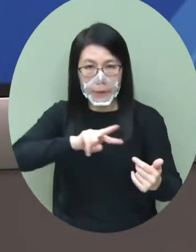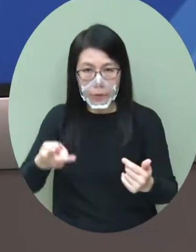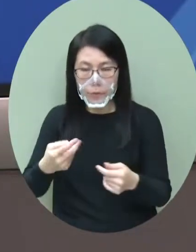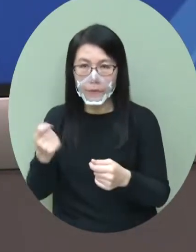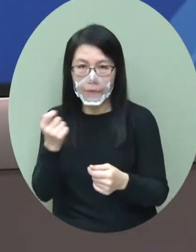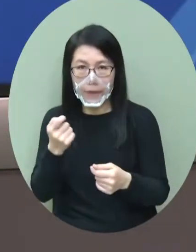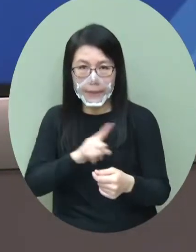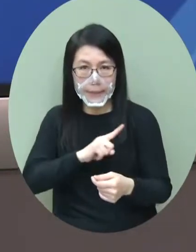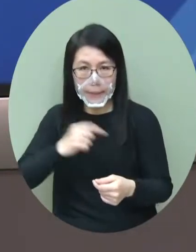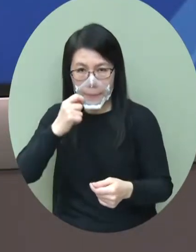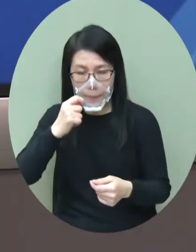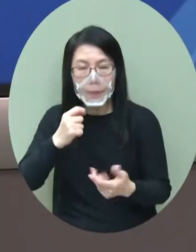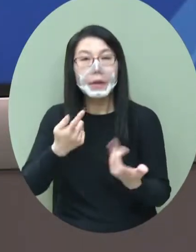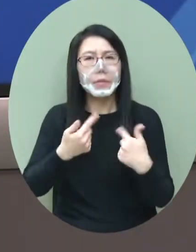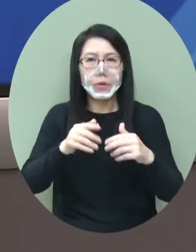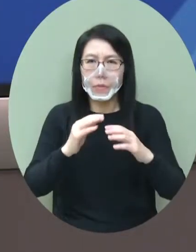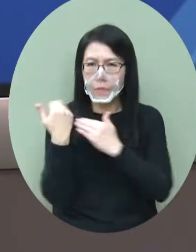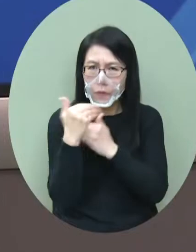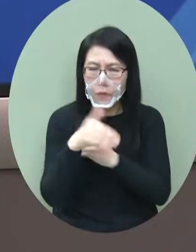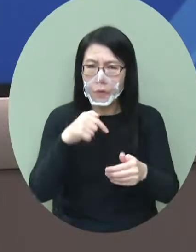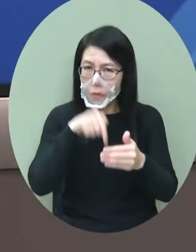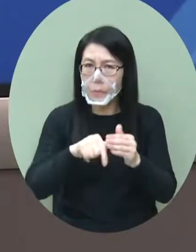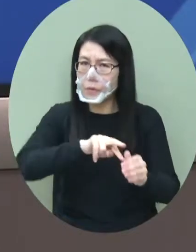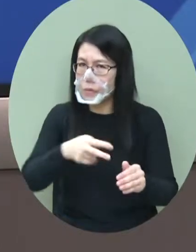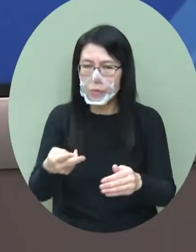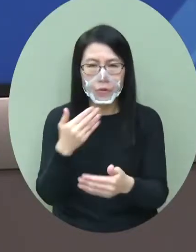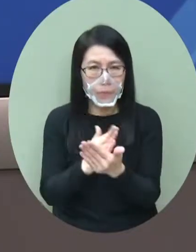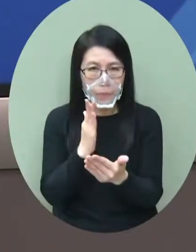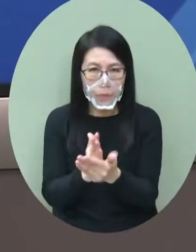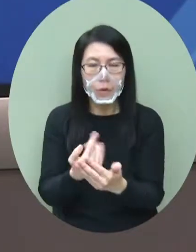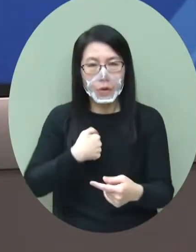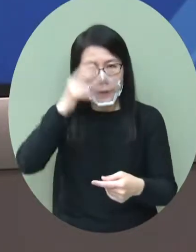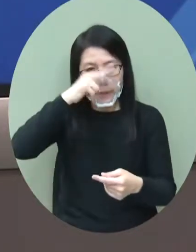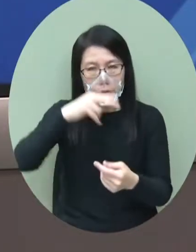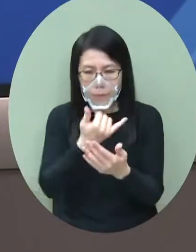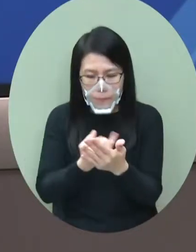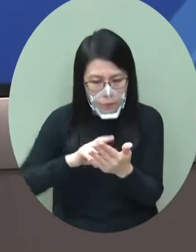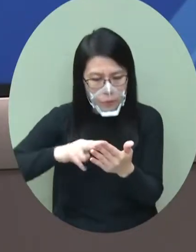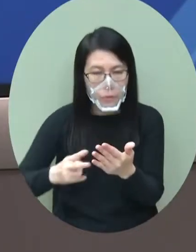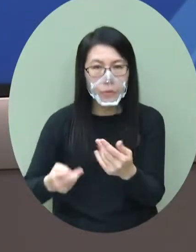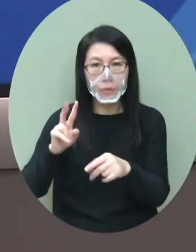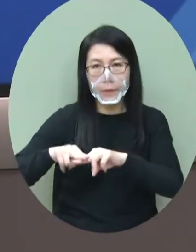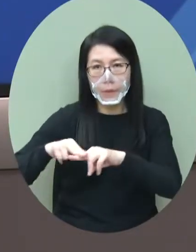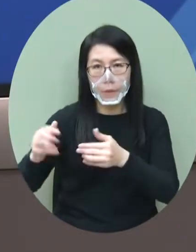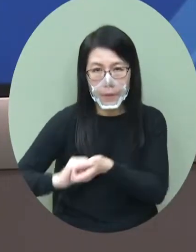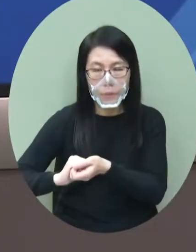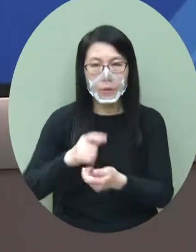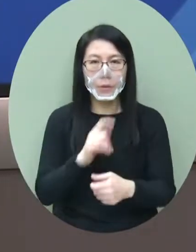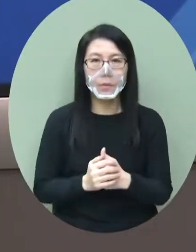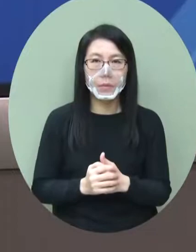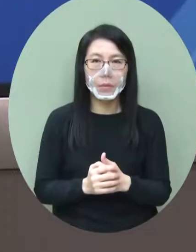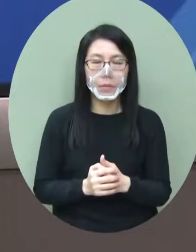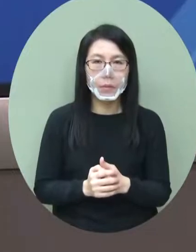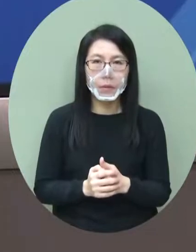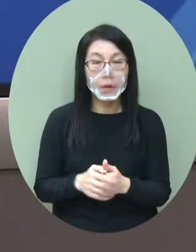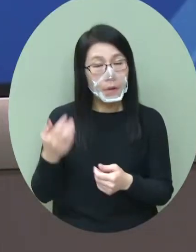做快速测试，需要的物资也因此有改变。我们不断检视我们有关的需求，同时